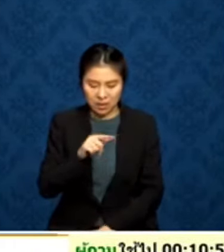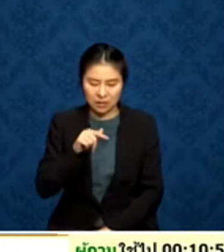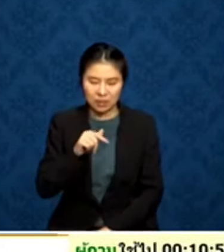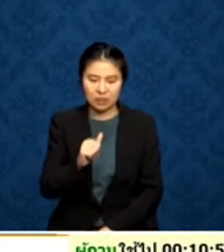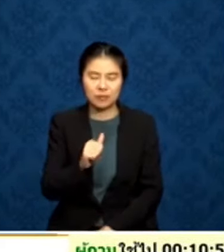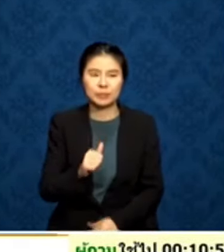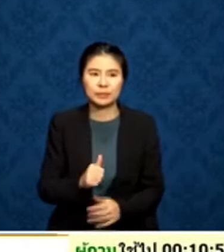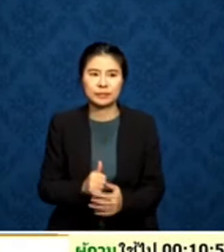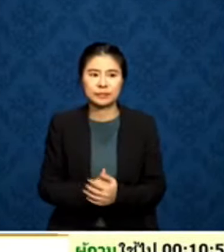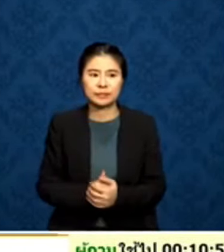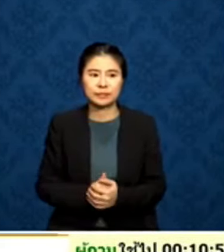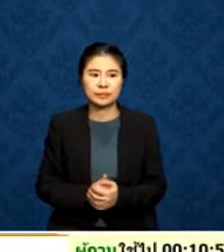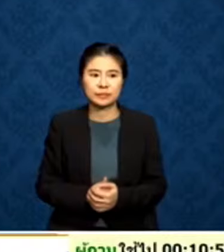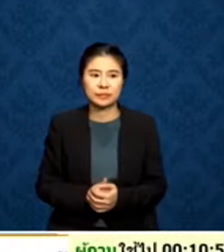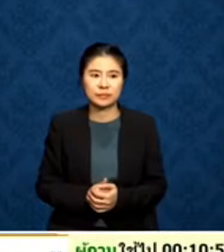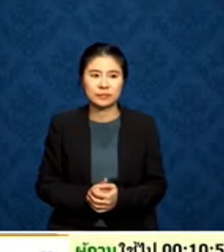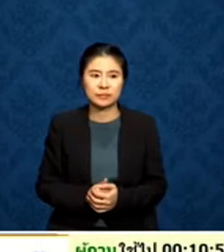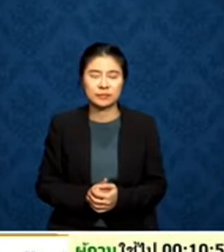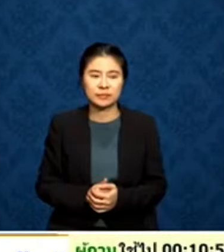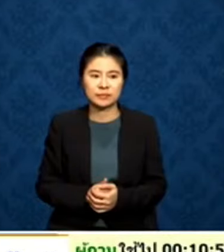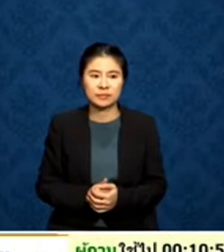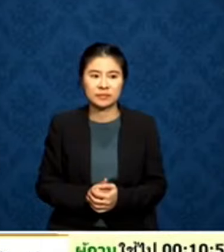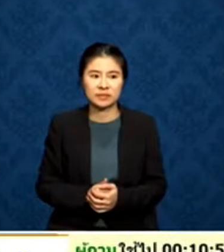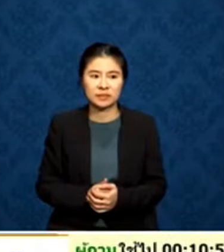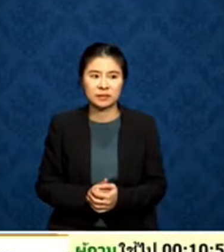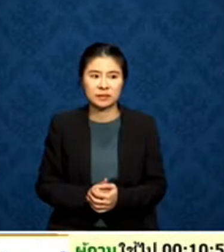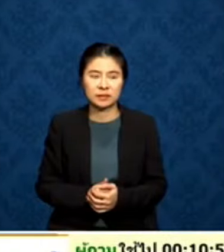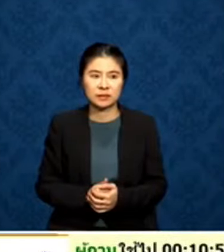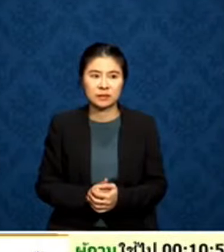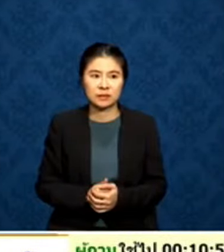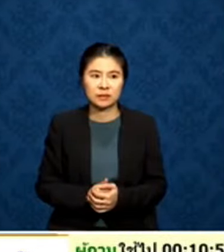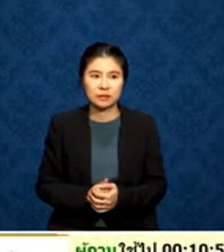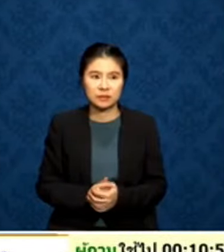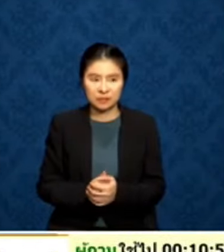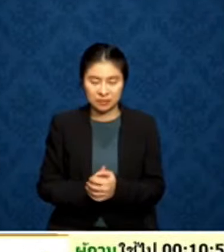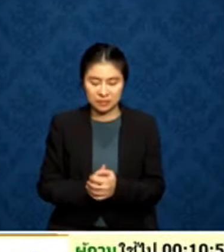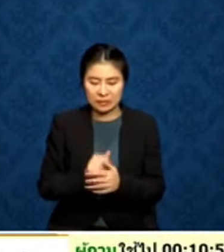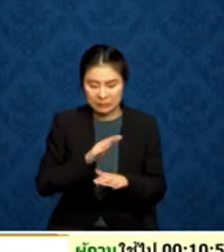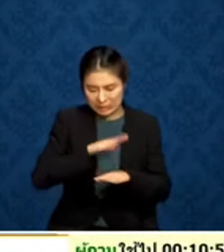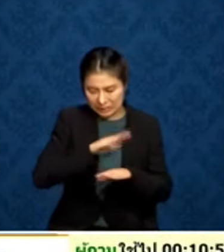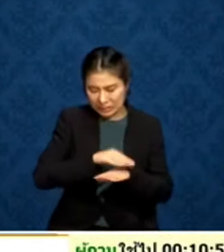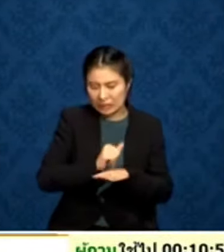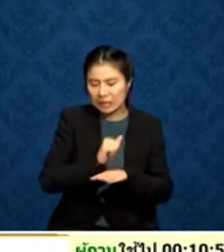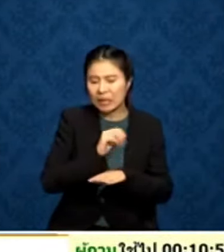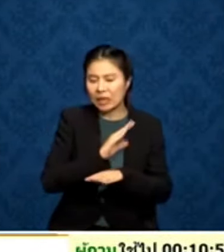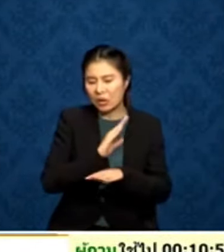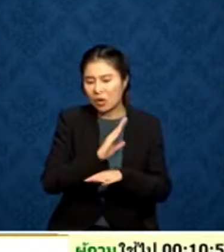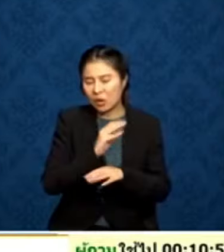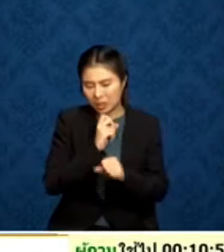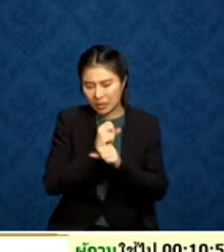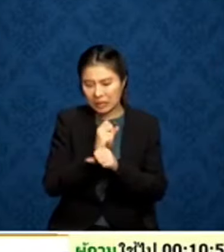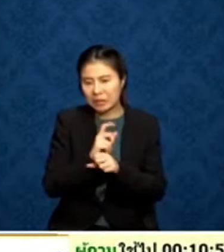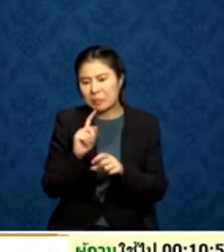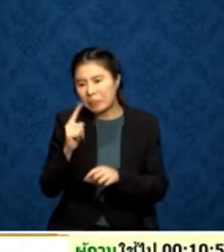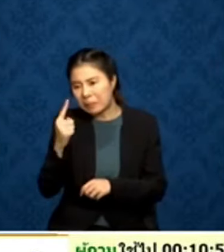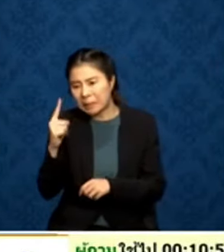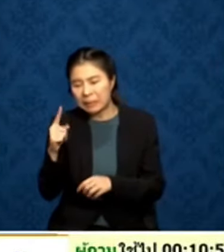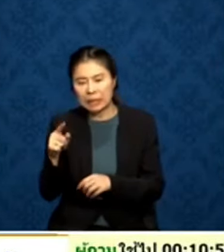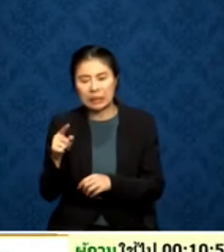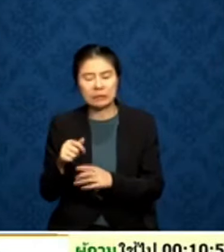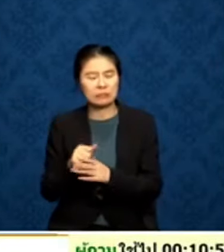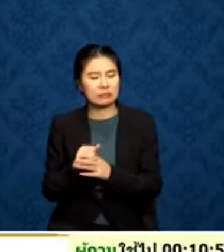างทีมันก็ทำในส่วนที่ท่านเคยถนัดอยู่แต่ในสิ่งอะไรที่มันเกิดขึ้นใหม่นะครับเราก็ยัง